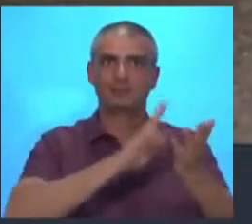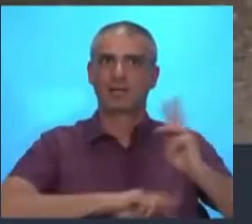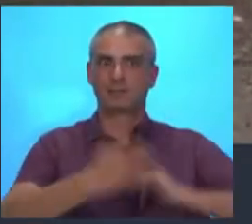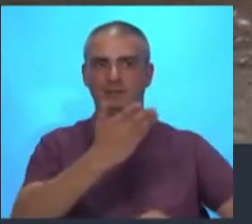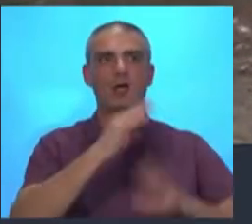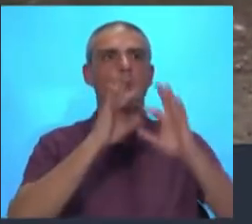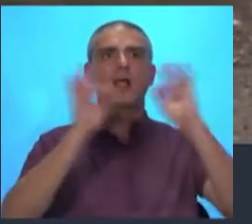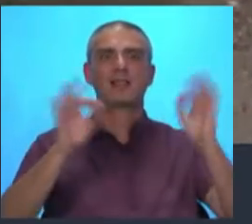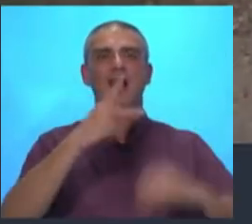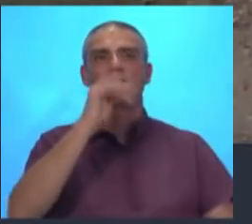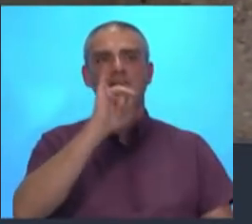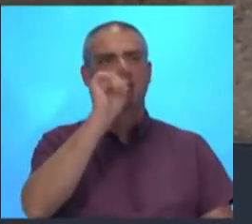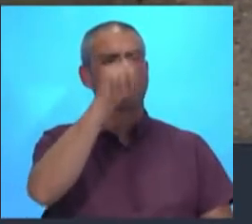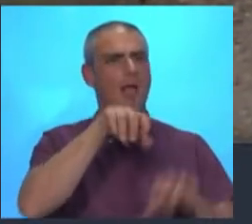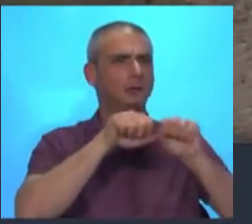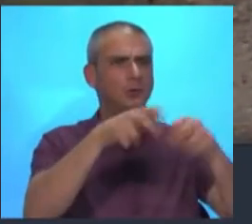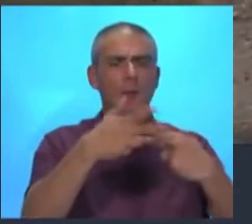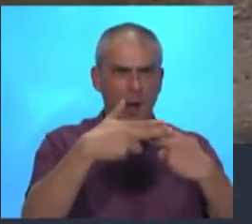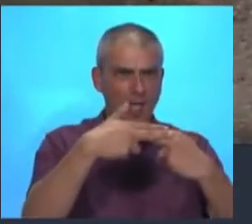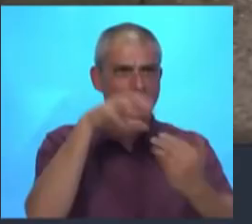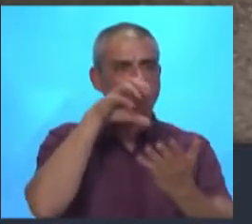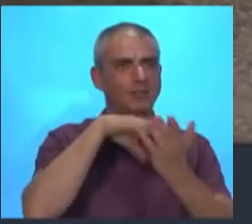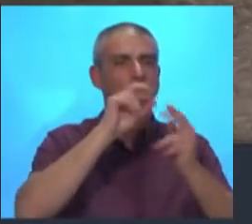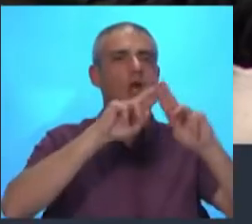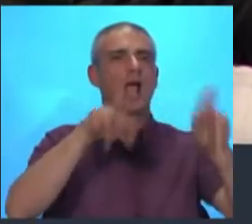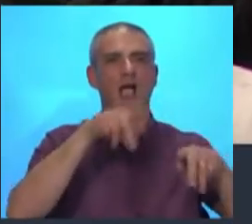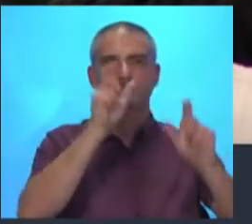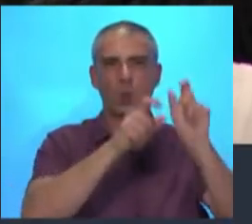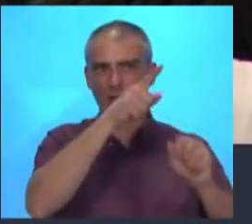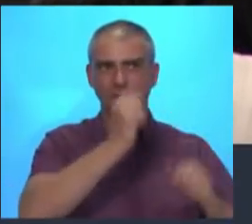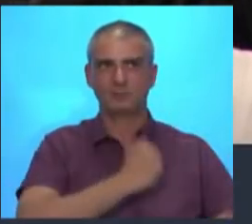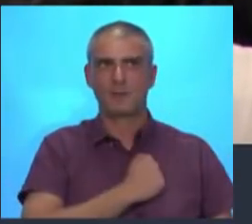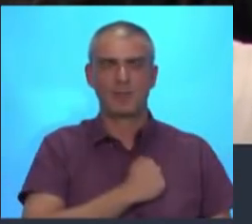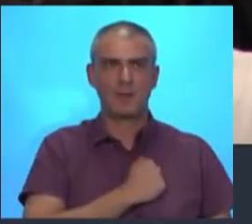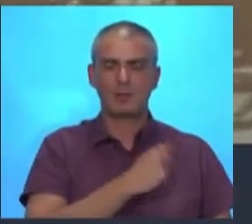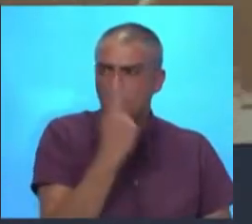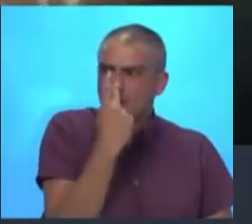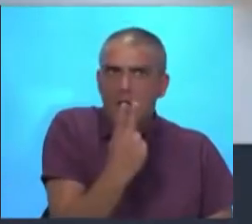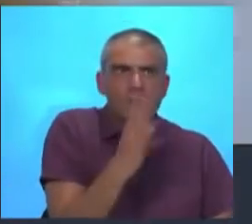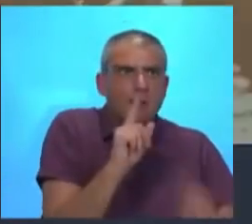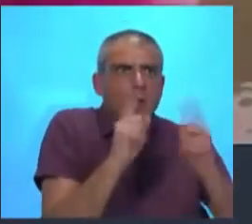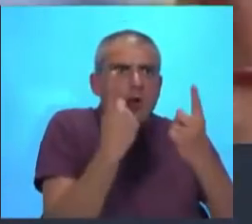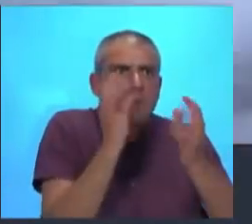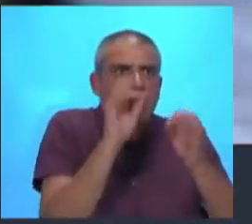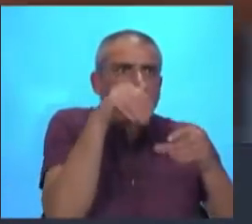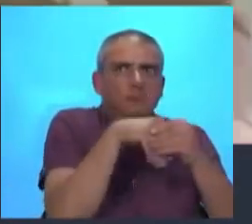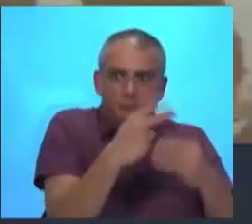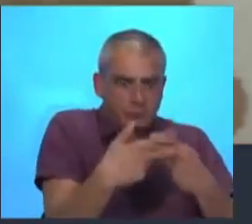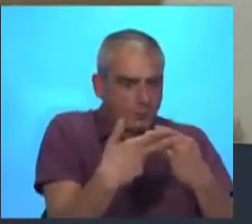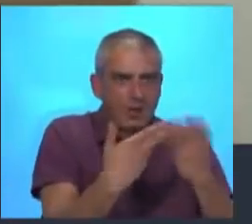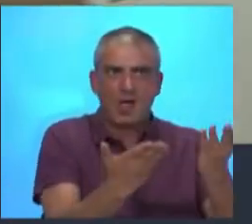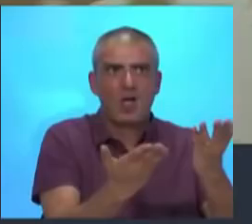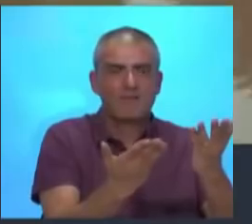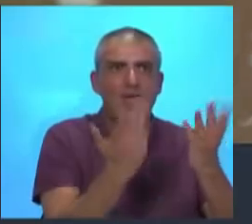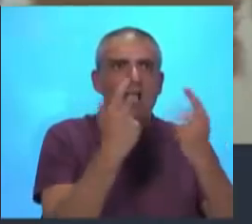התחיל כשפייגי הגיע לסופר הסמוך, למתקן של רשות האוכלוסין בבני ברק, וראתה מה קורה ממש מתחת לאף שלה,